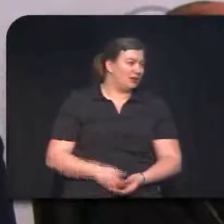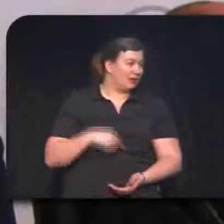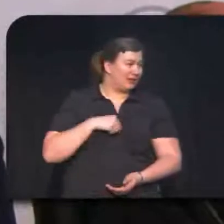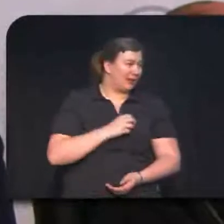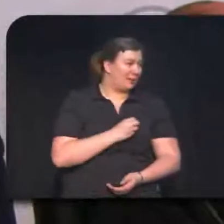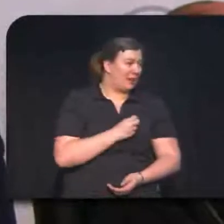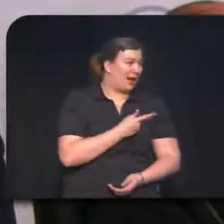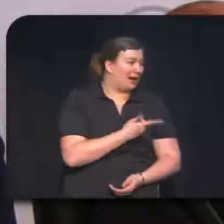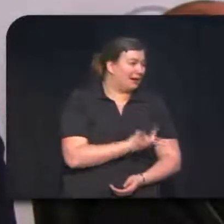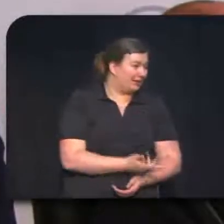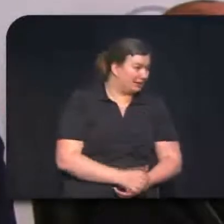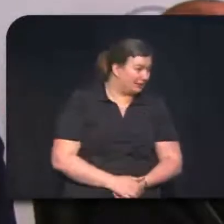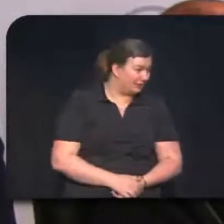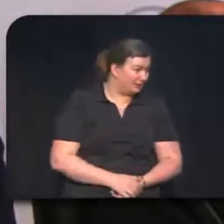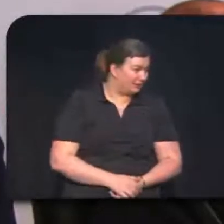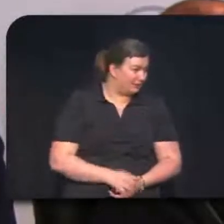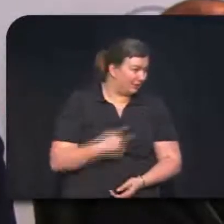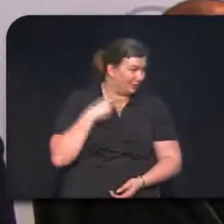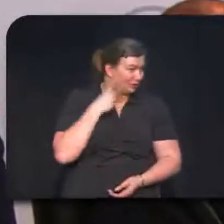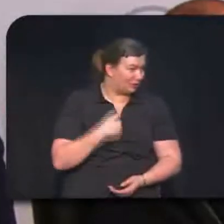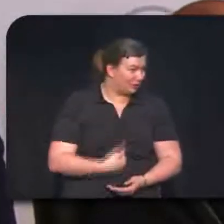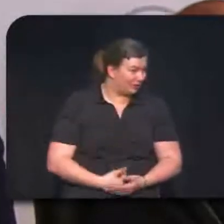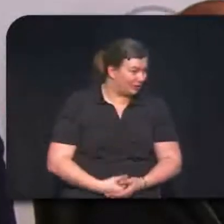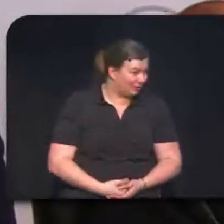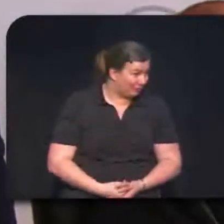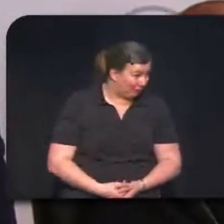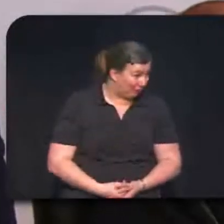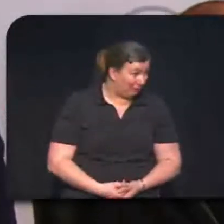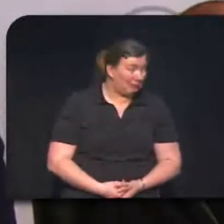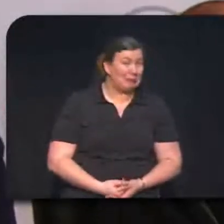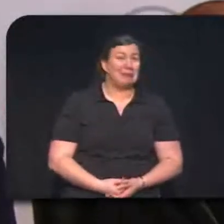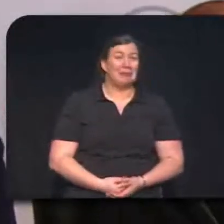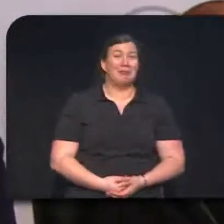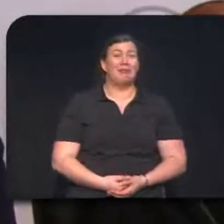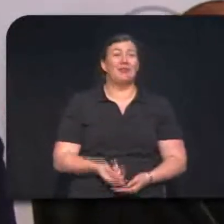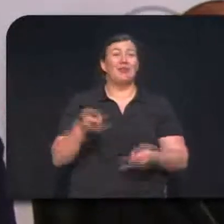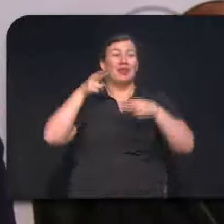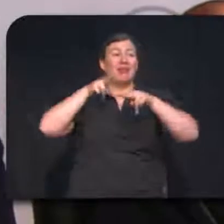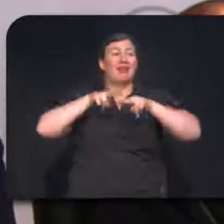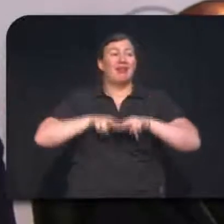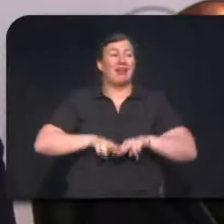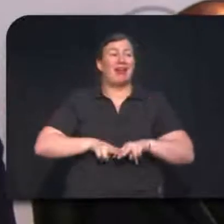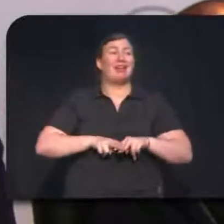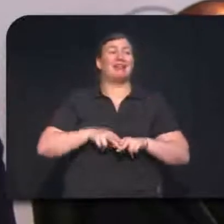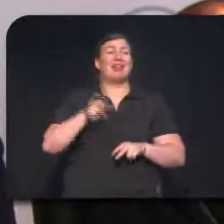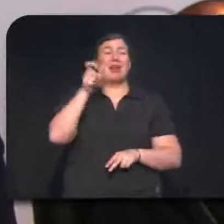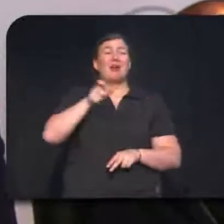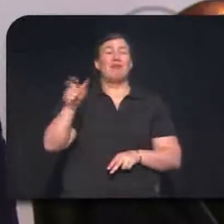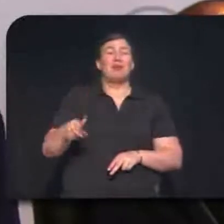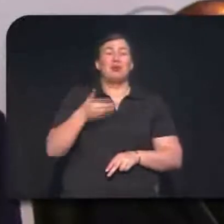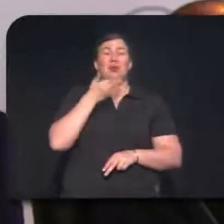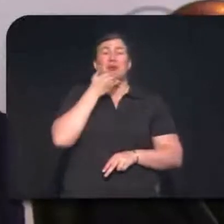so die gute Nachricht alle jetzt im Raum befindlichen Personen haben kein Hausverbot gegen sich verhängt